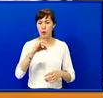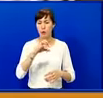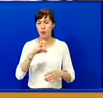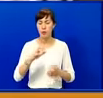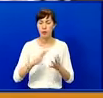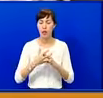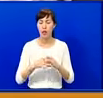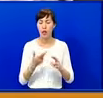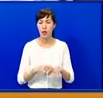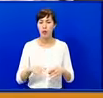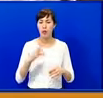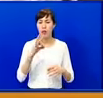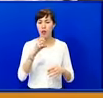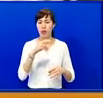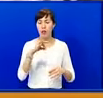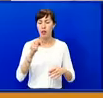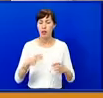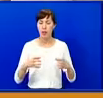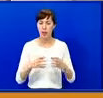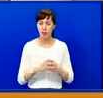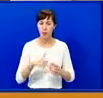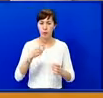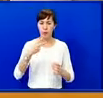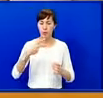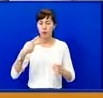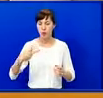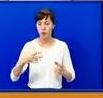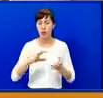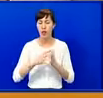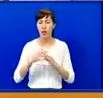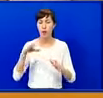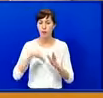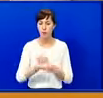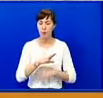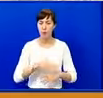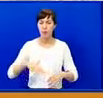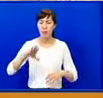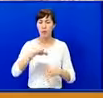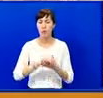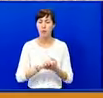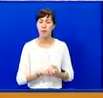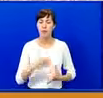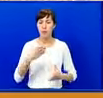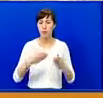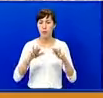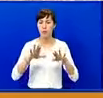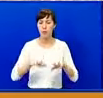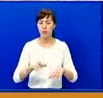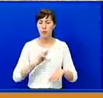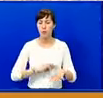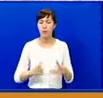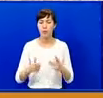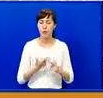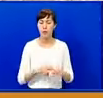Мұнда құрылған қаратас өндірістік кооперативінің құрамына 122 шаруа қожалығы мүше. Барлығы бірігіп сүт қабылдау жұмысымен айналысуда. Бұл